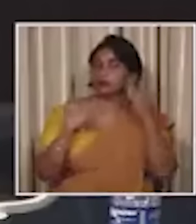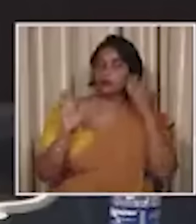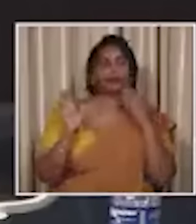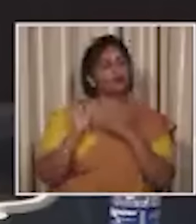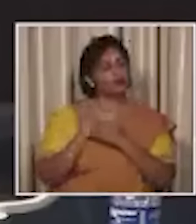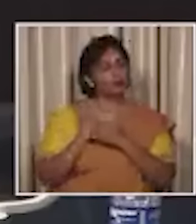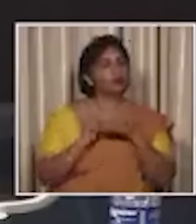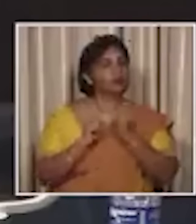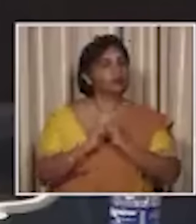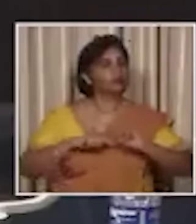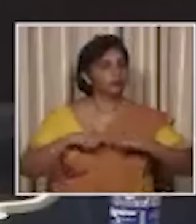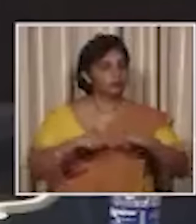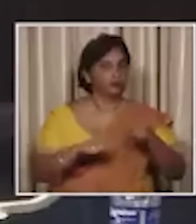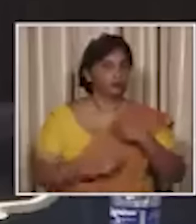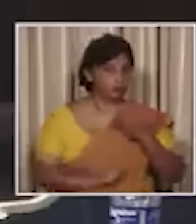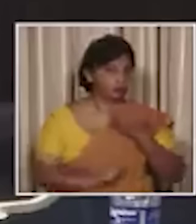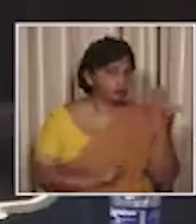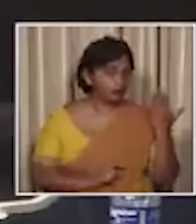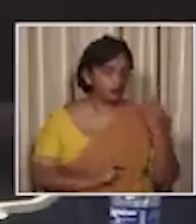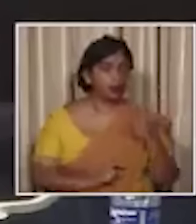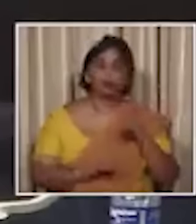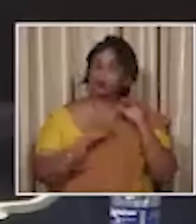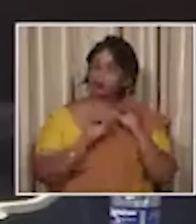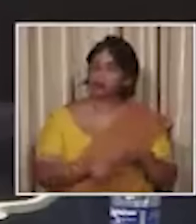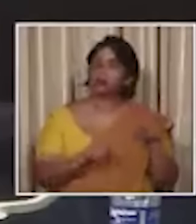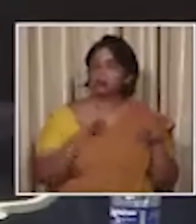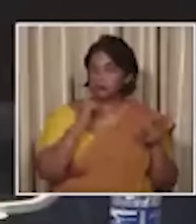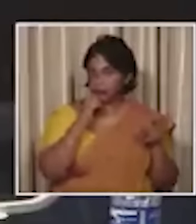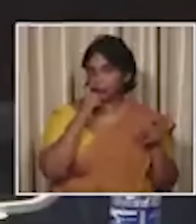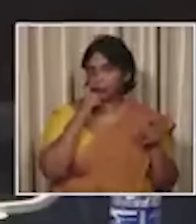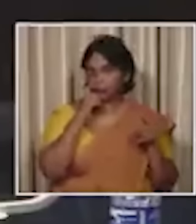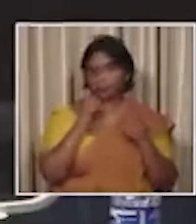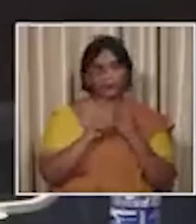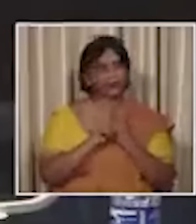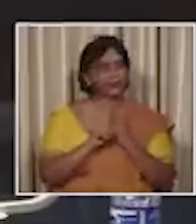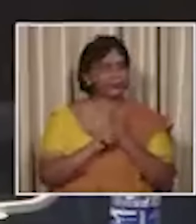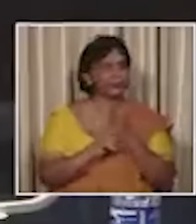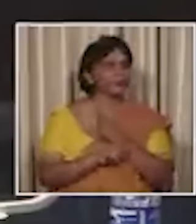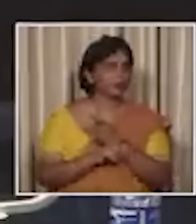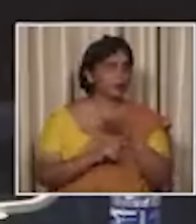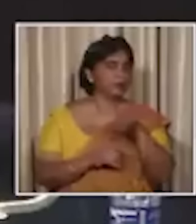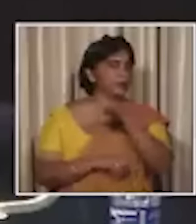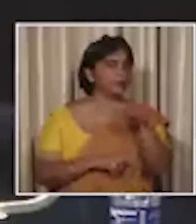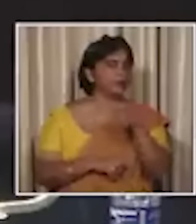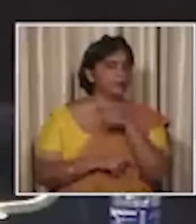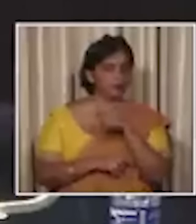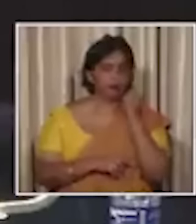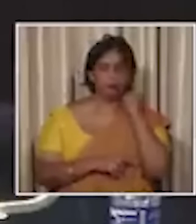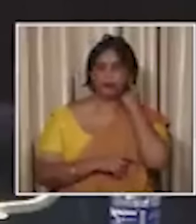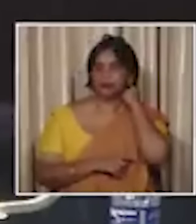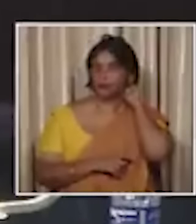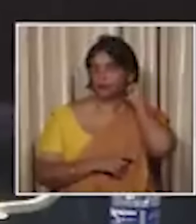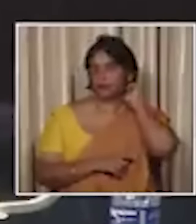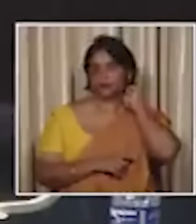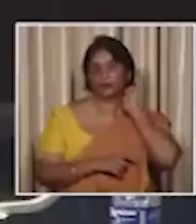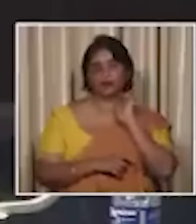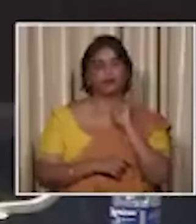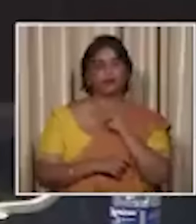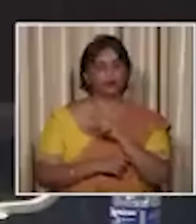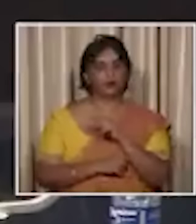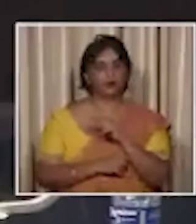குருந்தூர் மலையிலே கட்டப்பட்ட கட்டடம் நீதிமன்ற தீர்ப்பை மீறியது என்று தீர்ப்பளித்தமைக்காக பிக்குமார் இனவரி பிடித்த பிக்குமாராலும் இனவரி